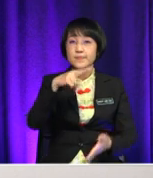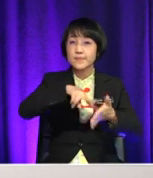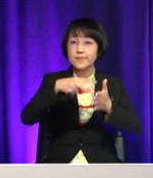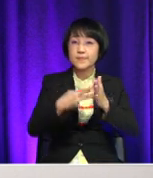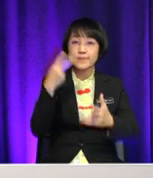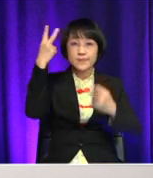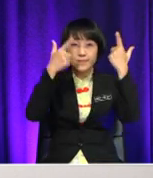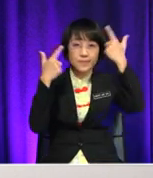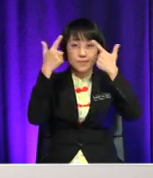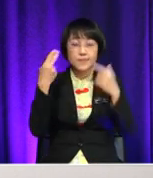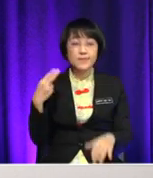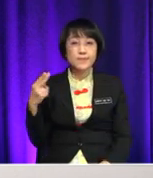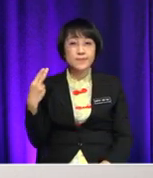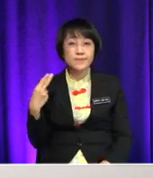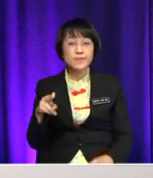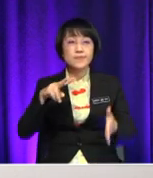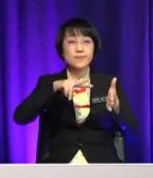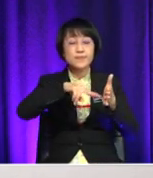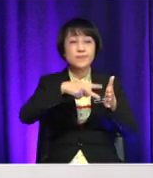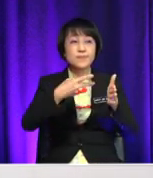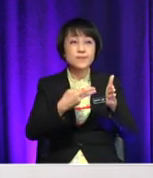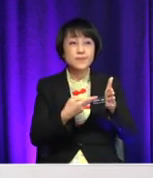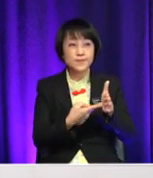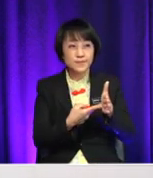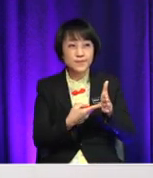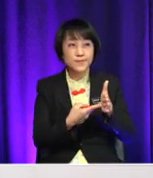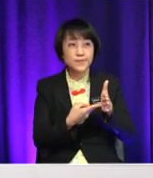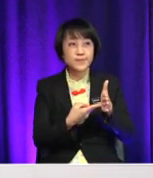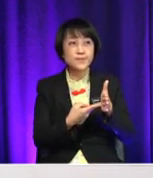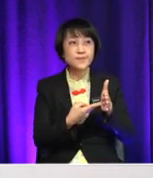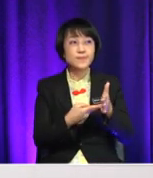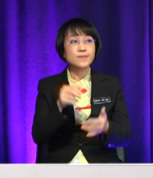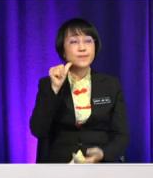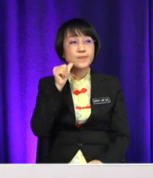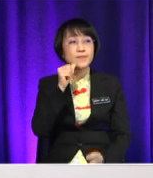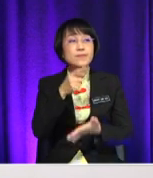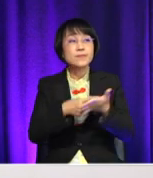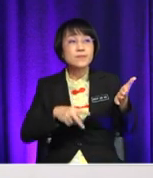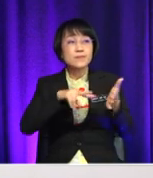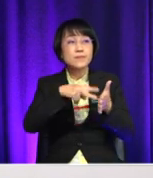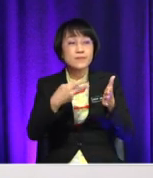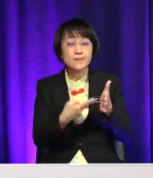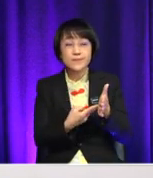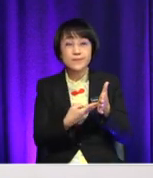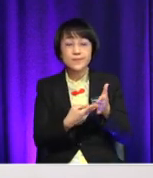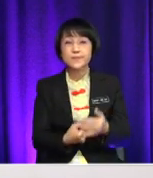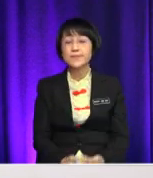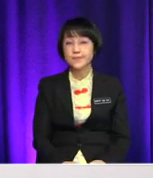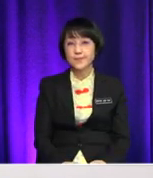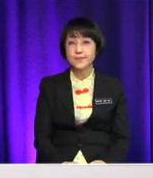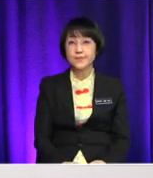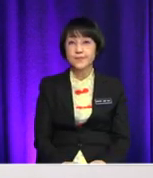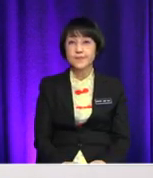apakah yang dimaksudkan dengan pelancung hijau saudari Arya terima kasih pada pengungsi